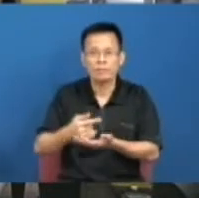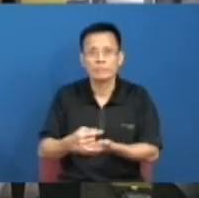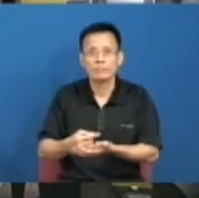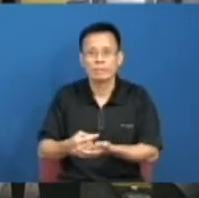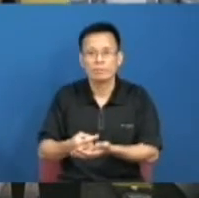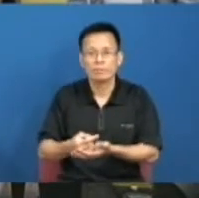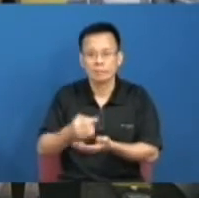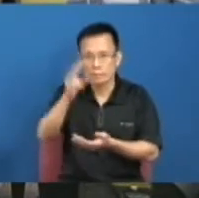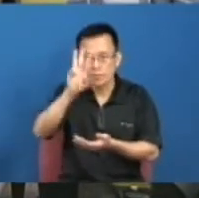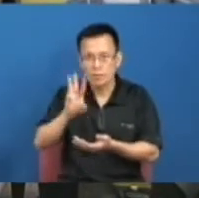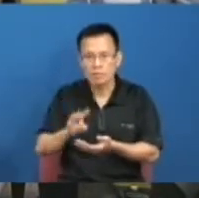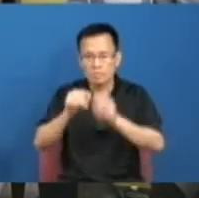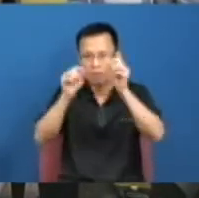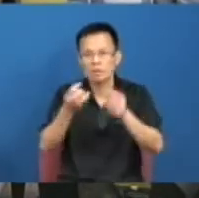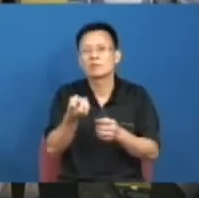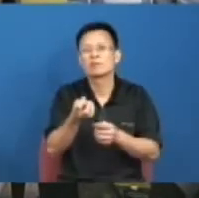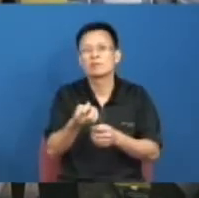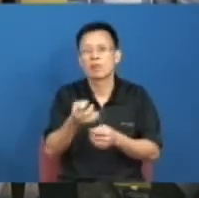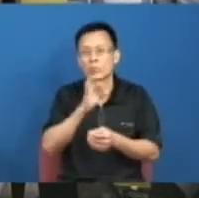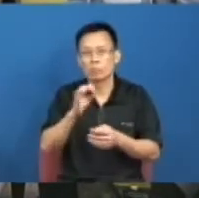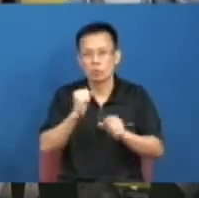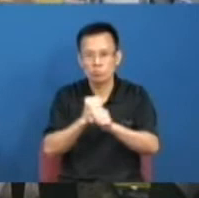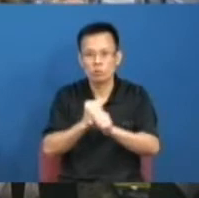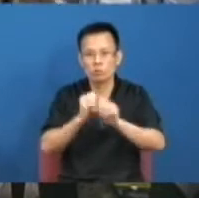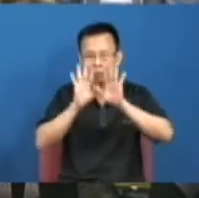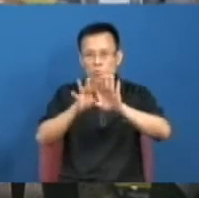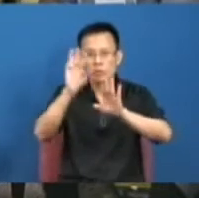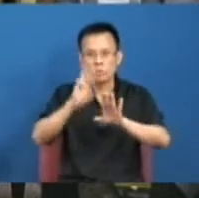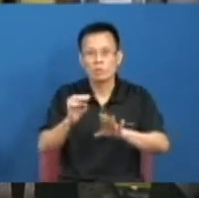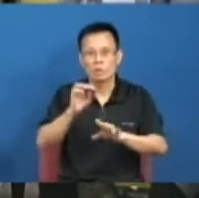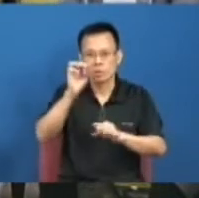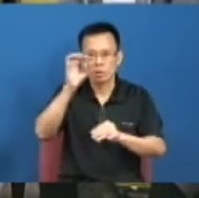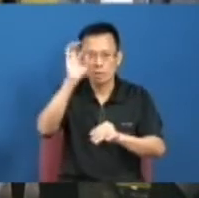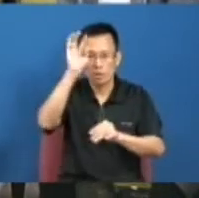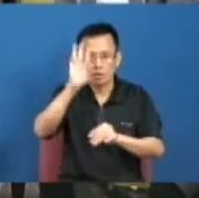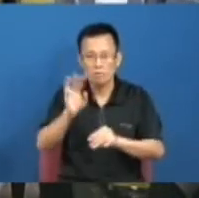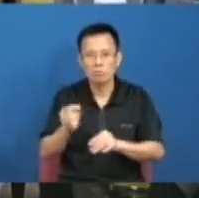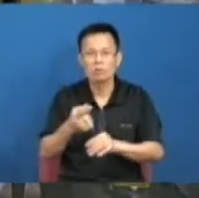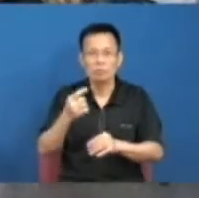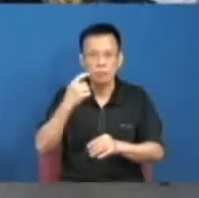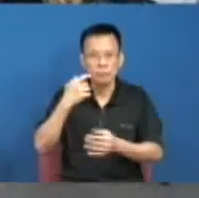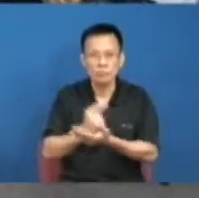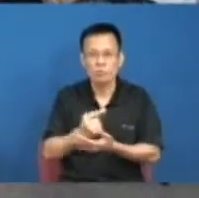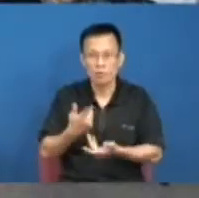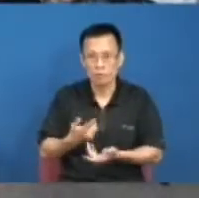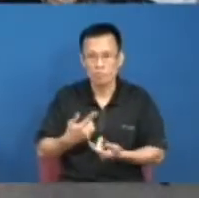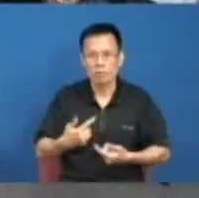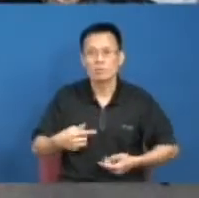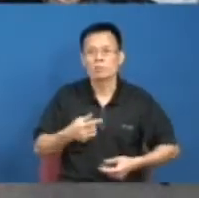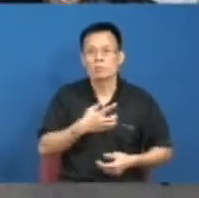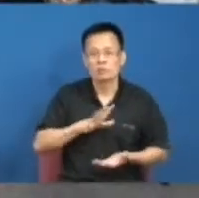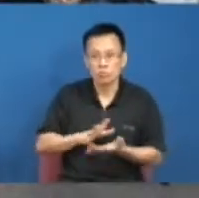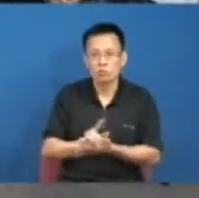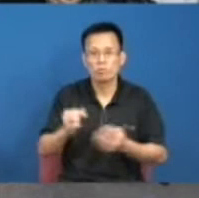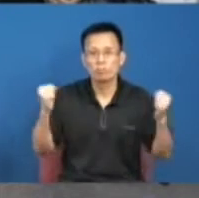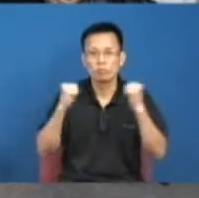上就少好多嘅。冇做啲單位咧，係好大鑊嘅。 嗱，其實呢啲亦都講翻轉頭咧，我哋專業動力不嬲都講緊一個咧